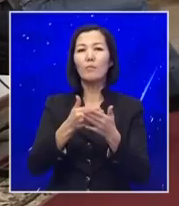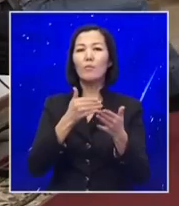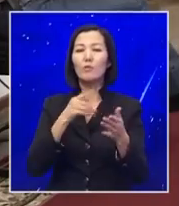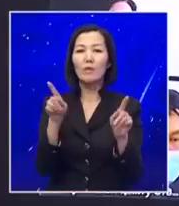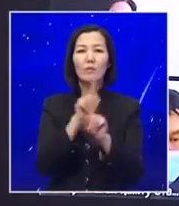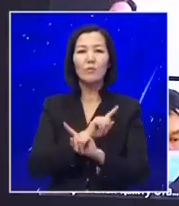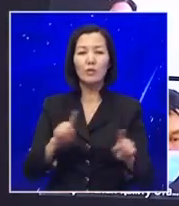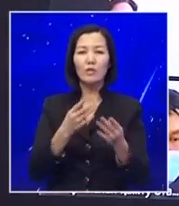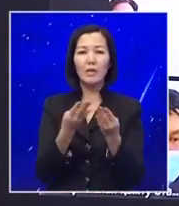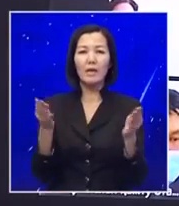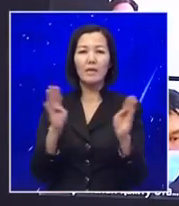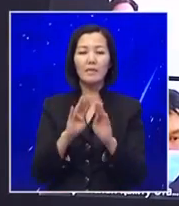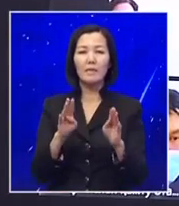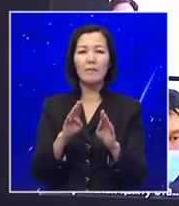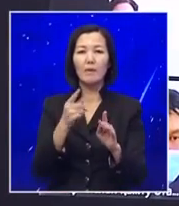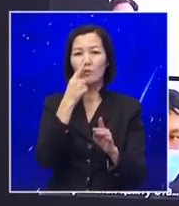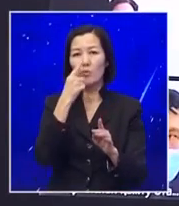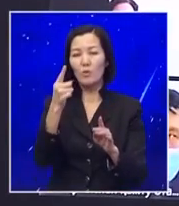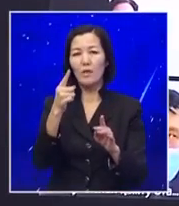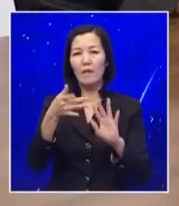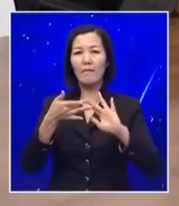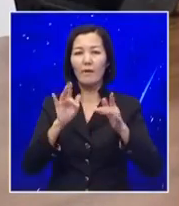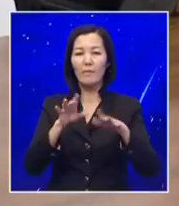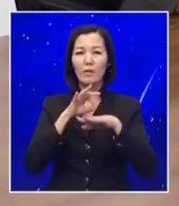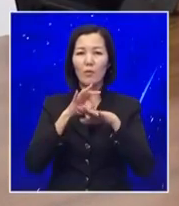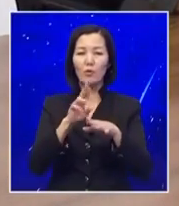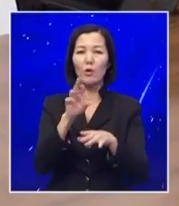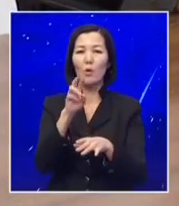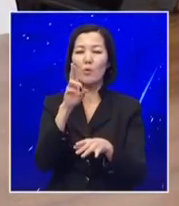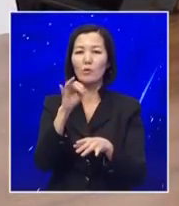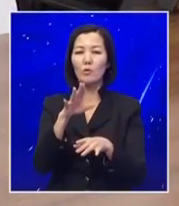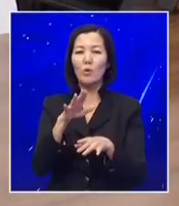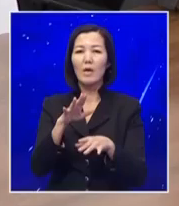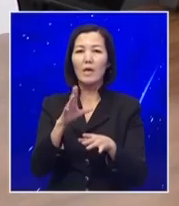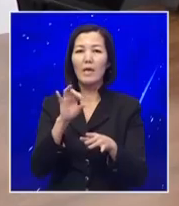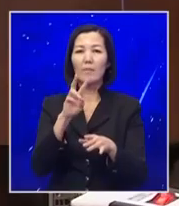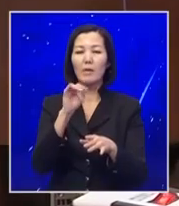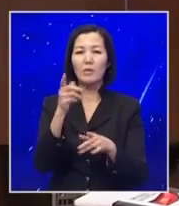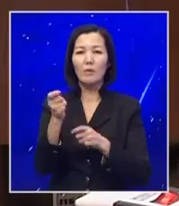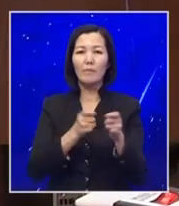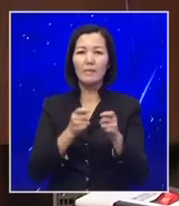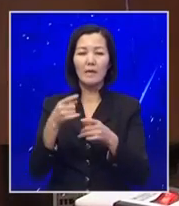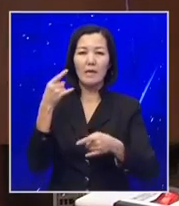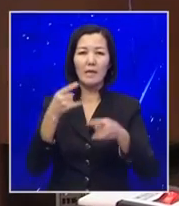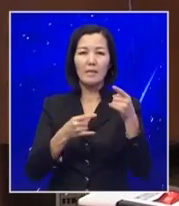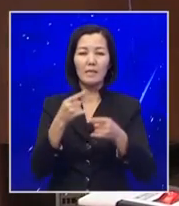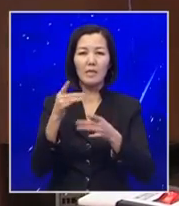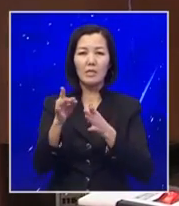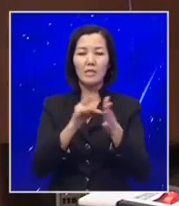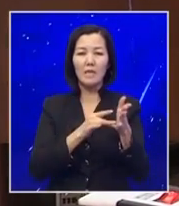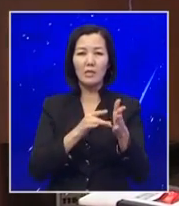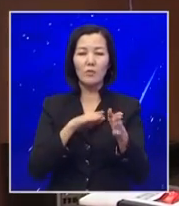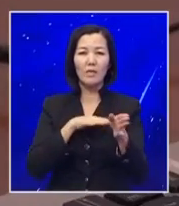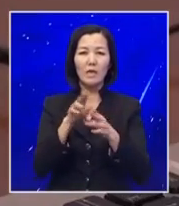өзгерек. Биылғы карантинге байланысты онлайн форматта өтті. Көксу ауданы әкімі мен Еңбекші ауылдық округі басшысы байланысқа шықты. Тікелей эфирде